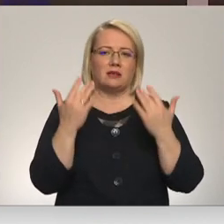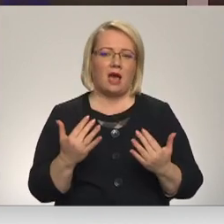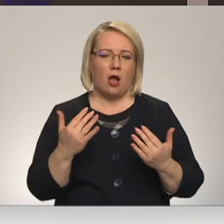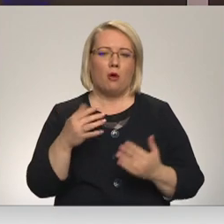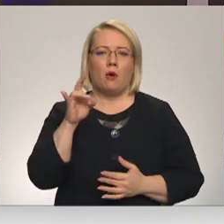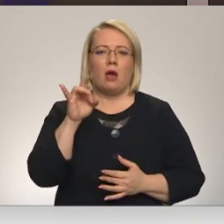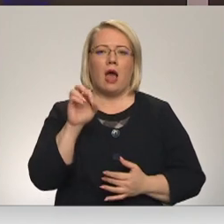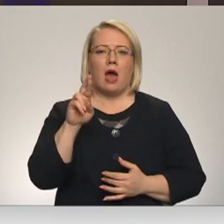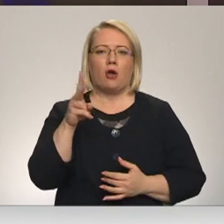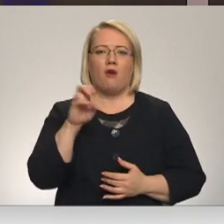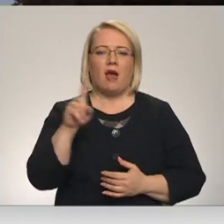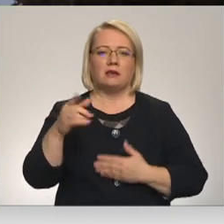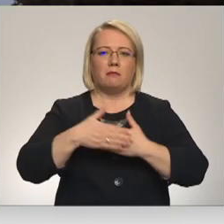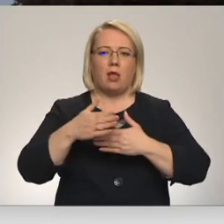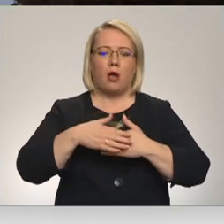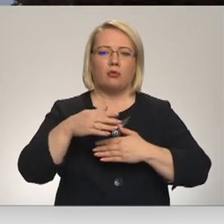blakus Krievijas robežai.